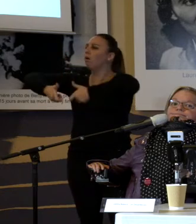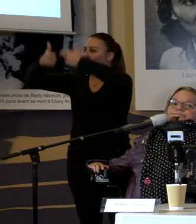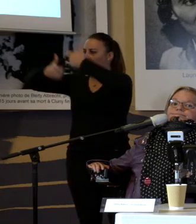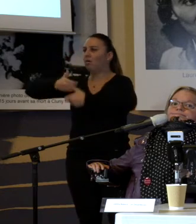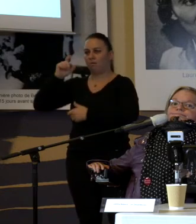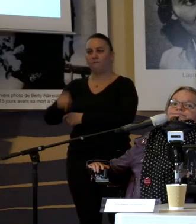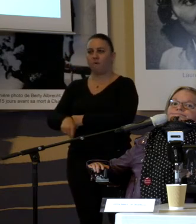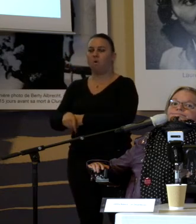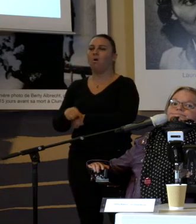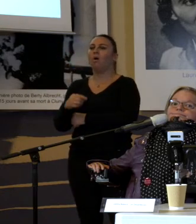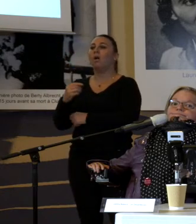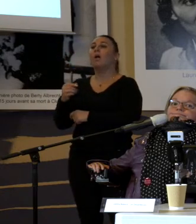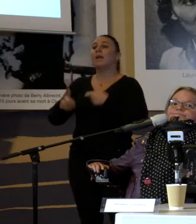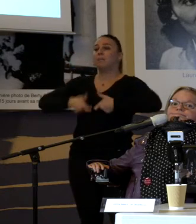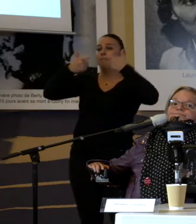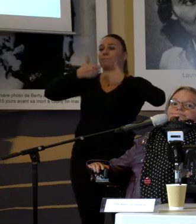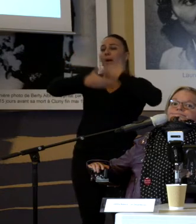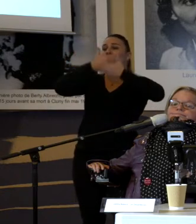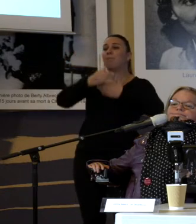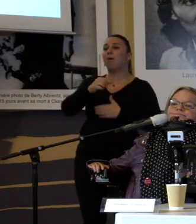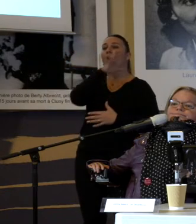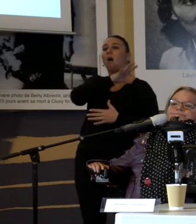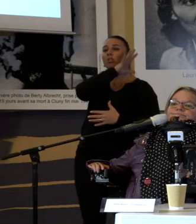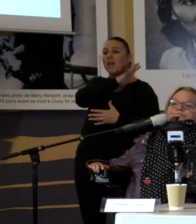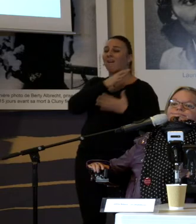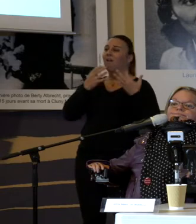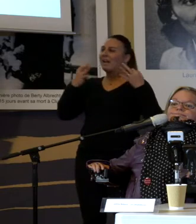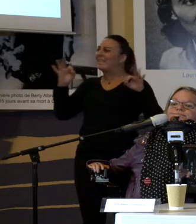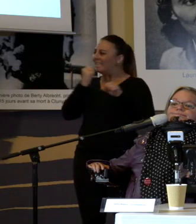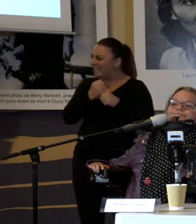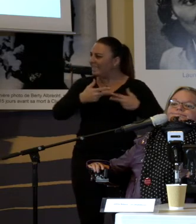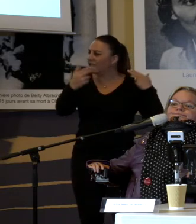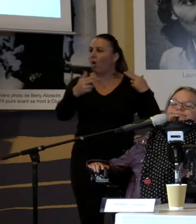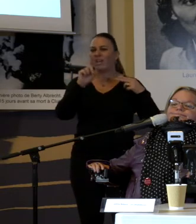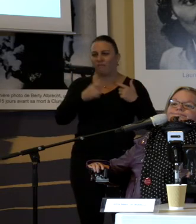neuf. Et pour l'ancien, il y avait 10 ans de données pour mettre en accessibilité.